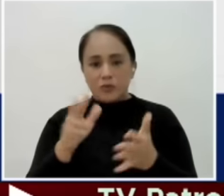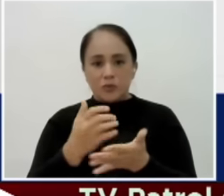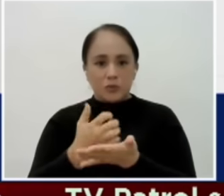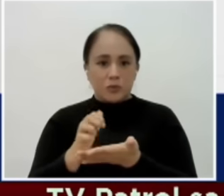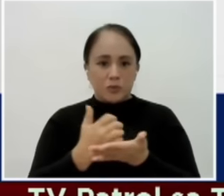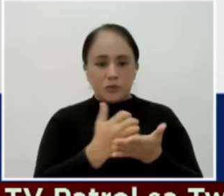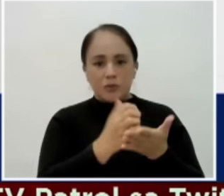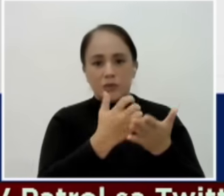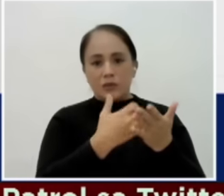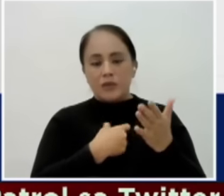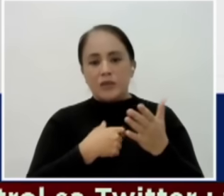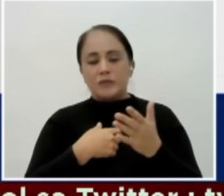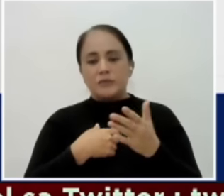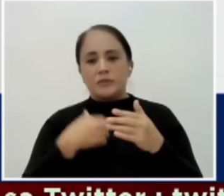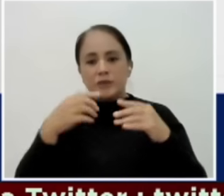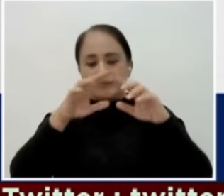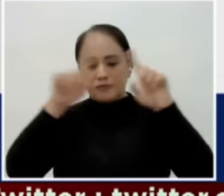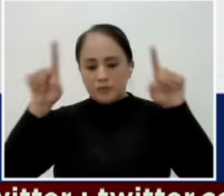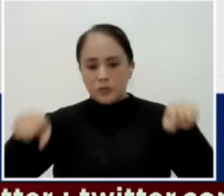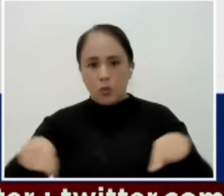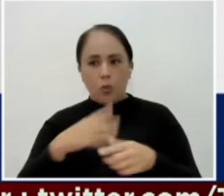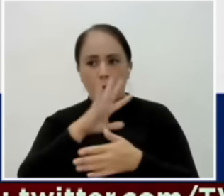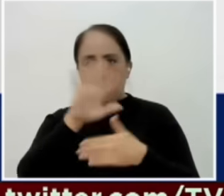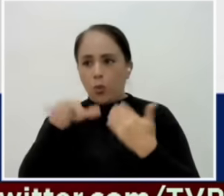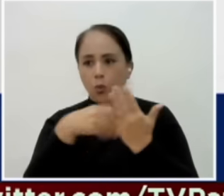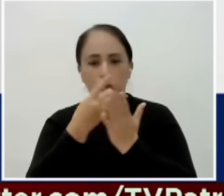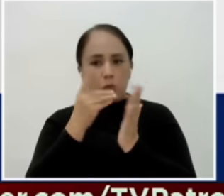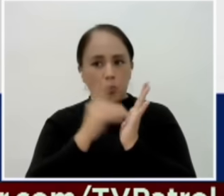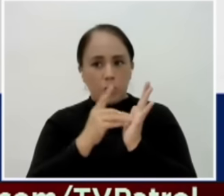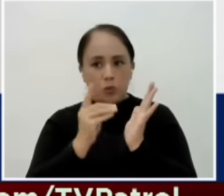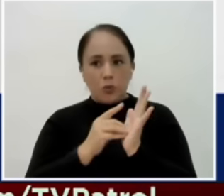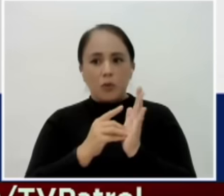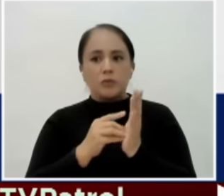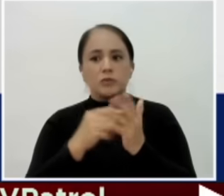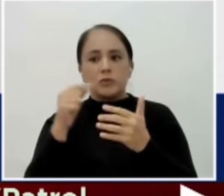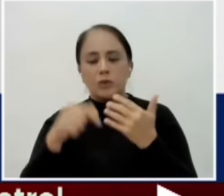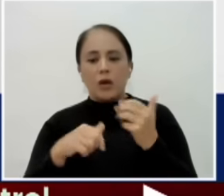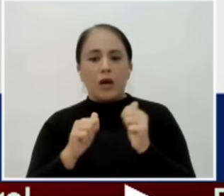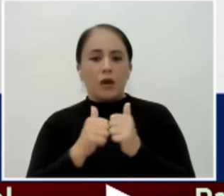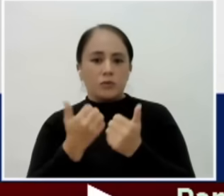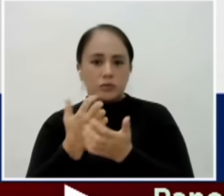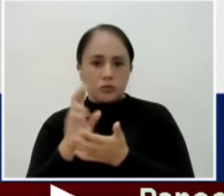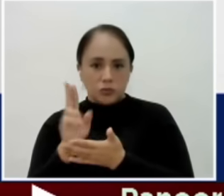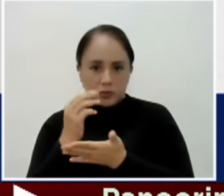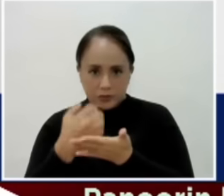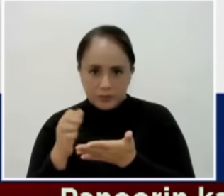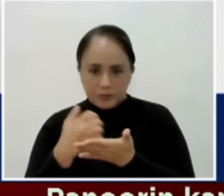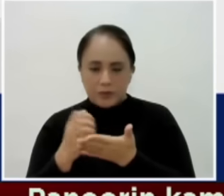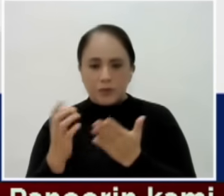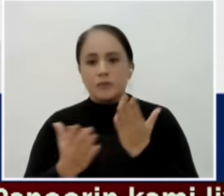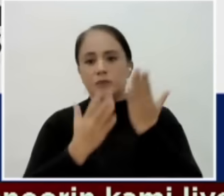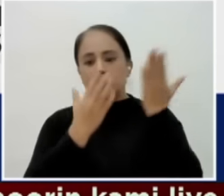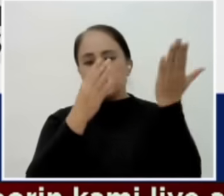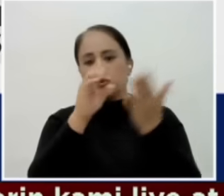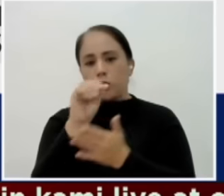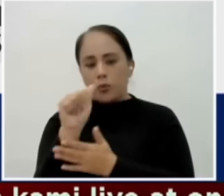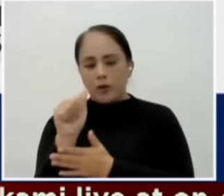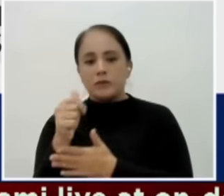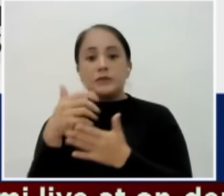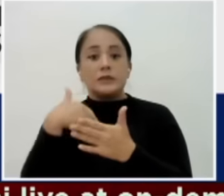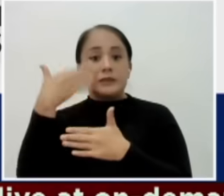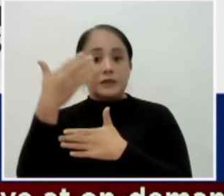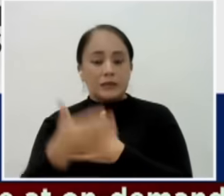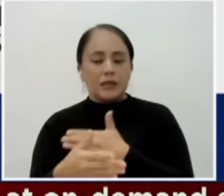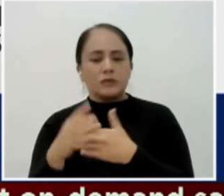isang selyadong sobre ang lahat ng dokumento naglalahad kung paano ito ginastos at isusumite sa COA. Saka ito titignan ng COA